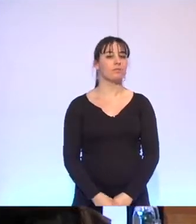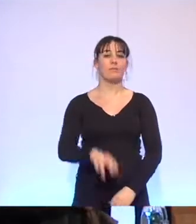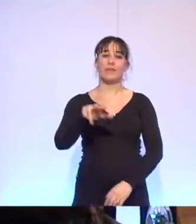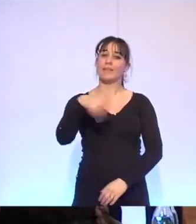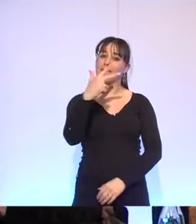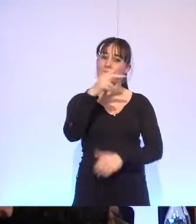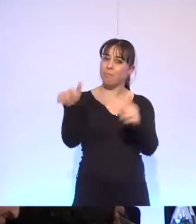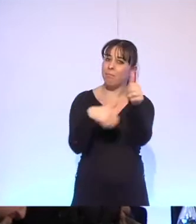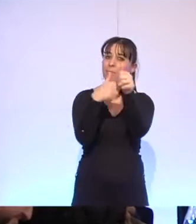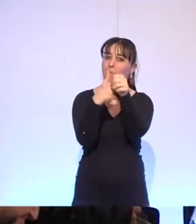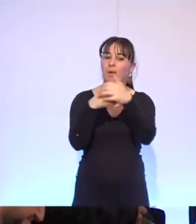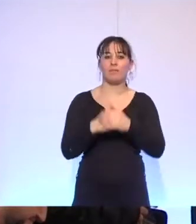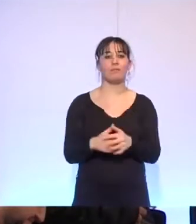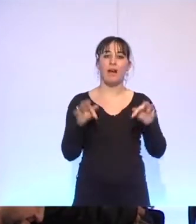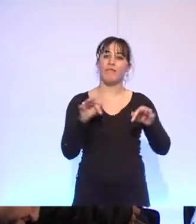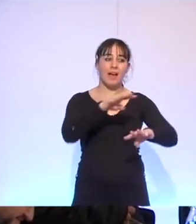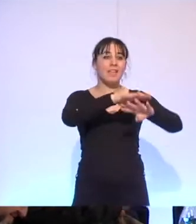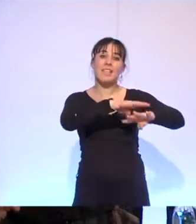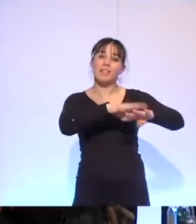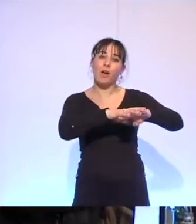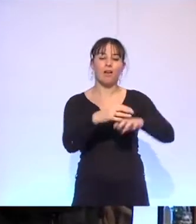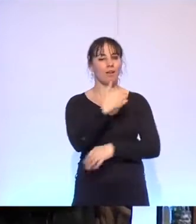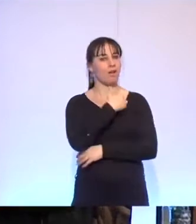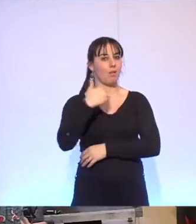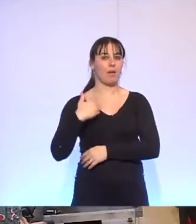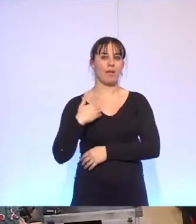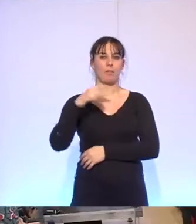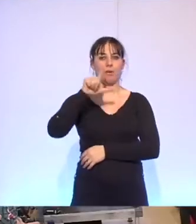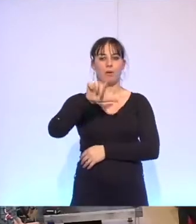Treizième adjointe, adjointe de secteur, Laetitia Lemoine.